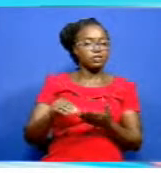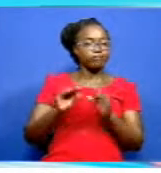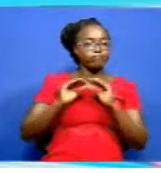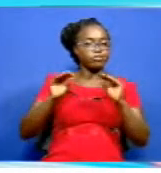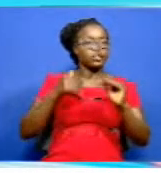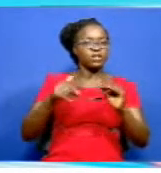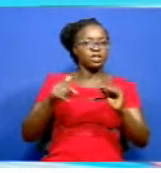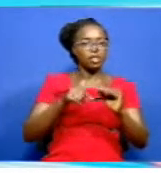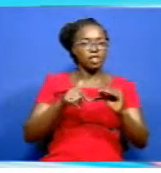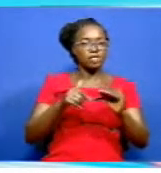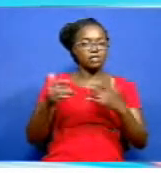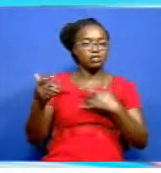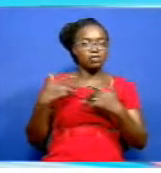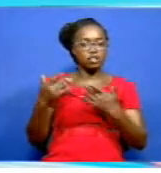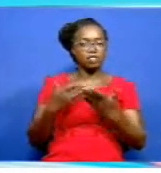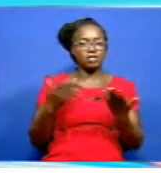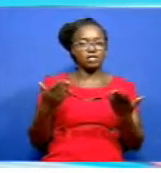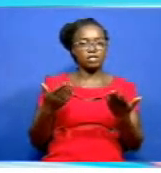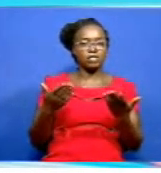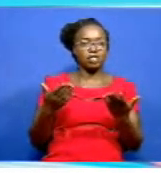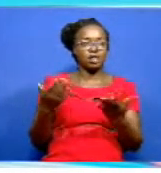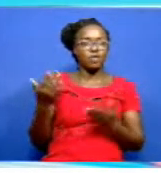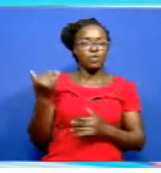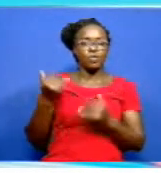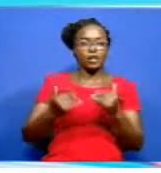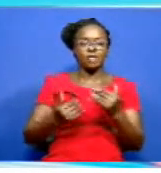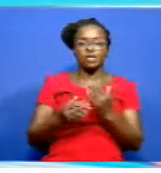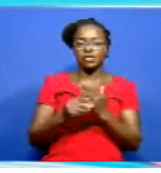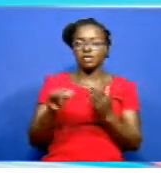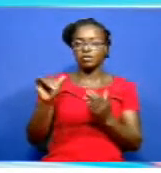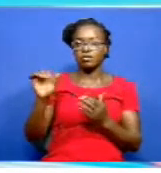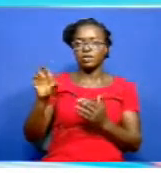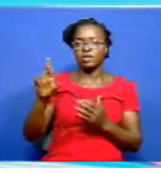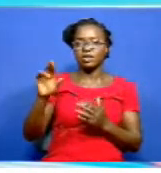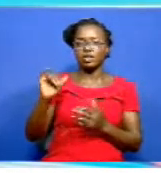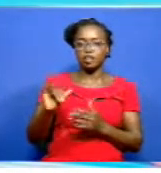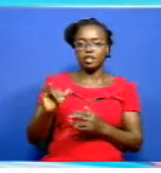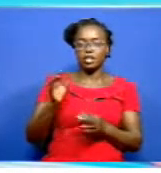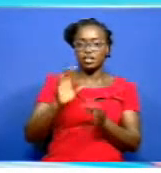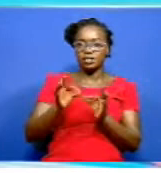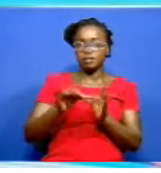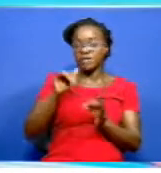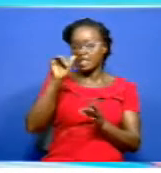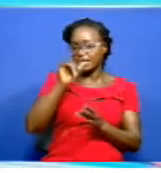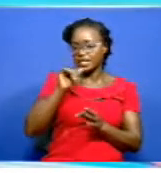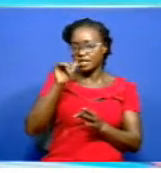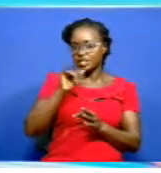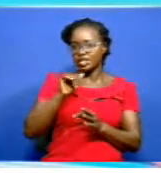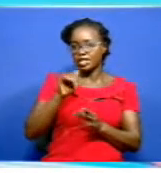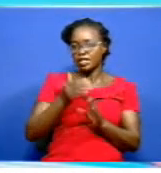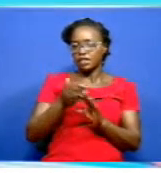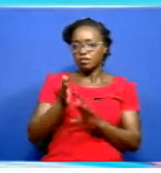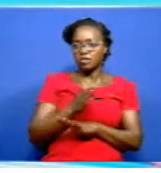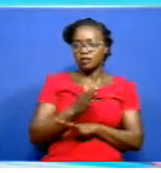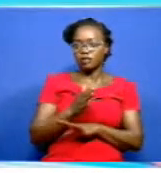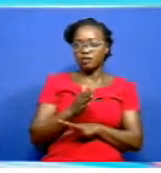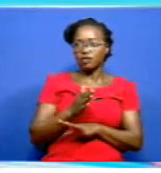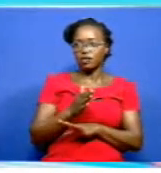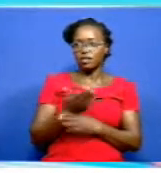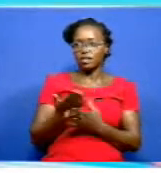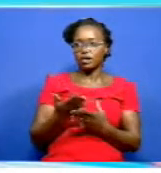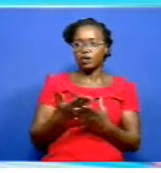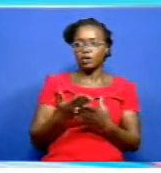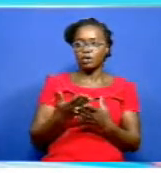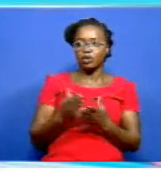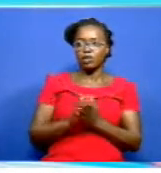masuala haya ya kiakili. Lakini mimi hapa ndipo nafika tamati. Jina langu ni Suleiman Yeri na mwenzangu ishara ni Lensa Odingo. Lakini kabla ya kuondoka, nataka nikupeleke hadi